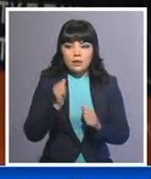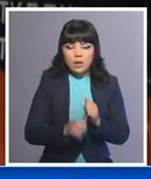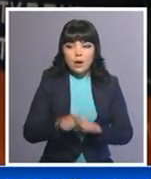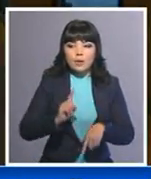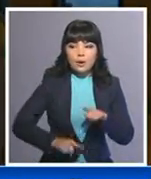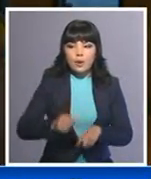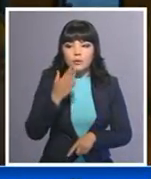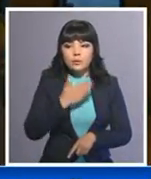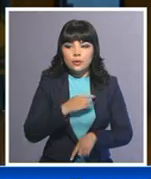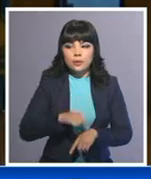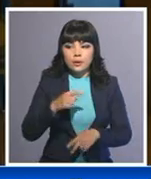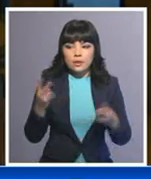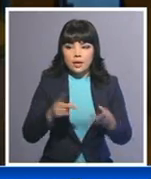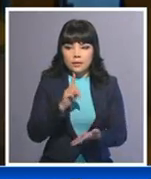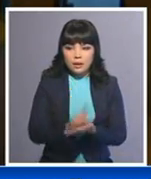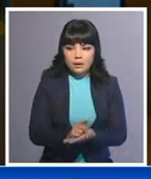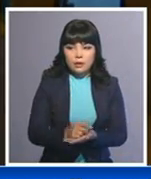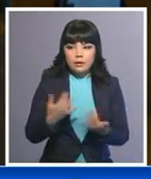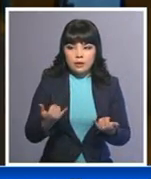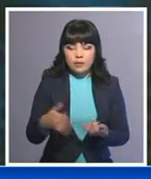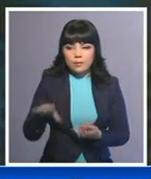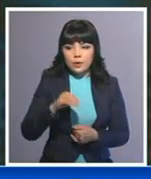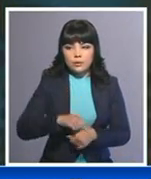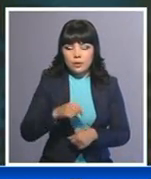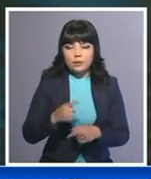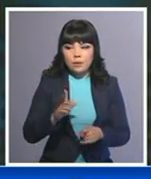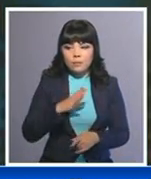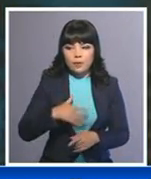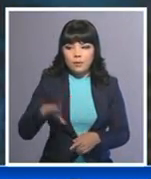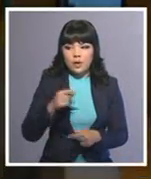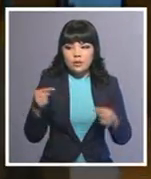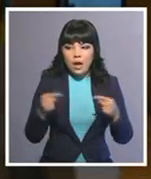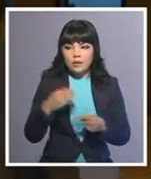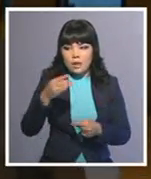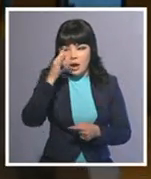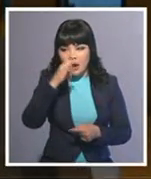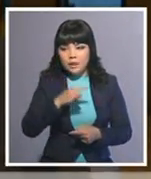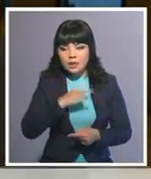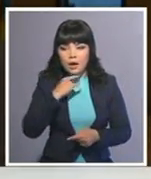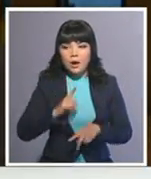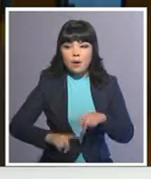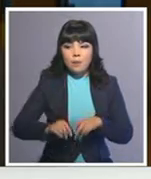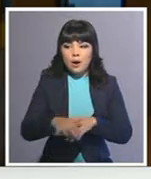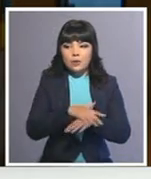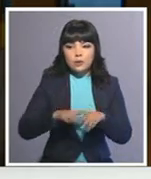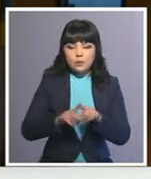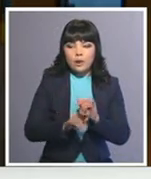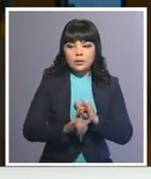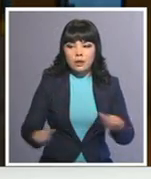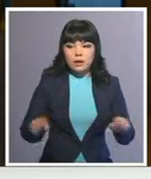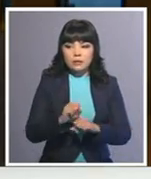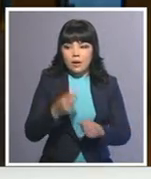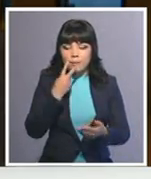патриоттық сезім оятады. Құрылтай маған өте үлкен әсер қалдырды. Лайым қазақ бауырларым бас бірлігі ешқашан тарамай, жылдан